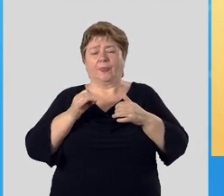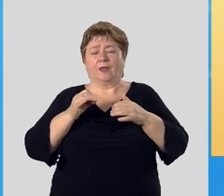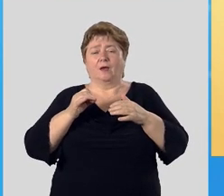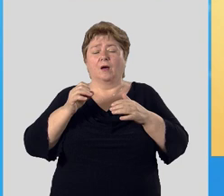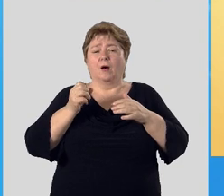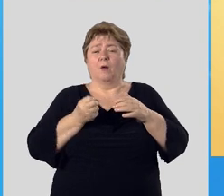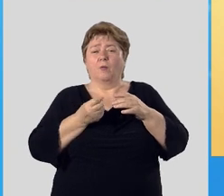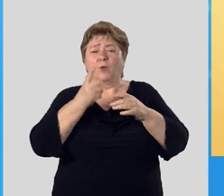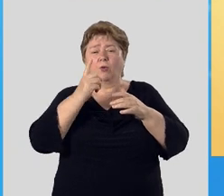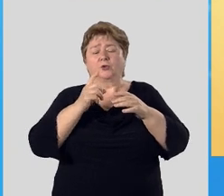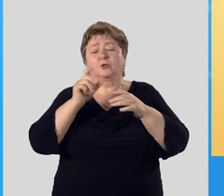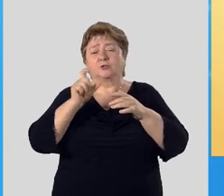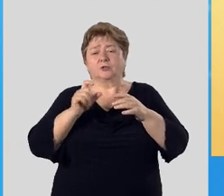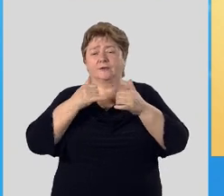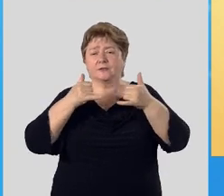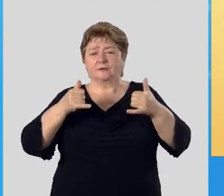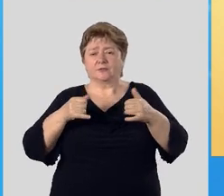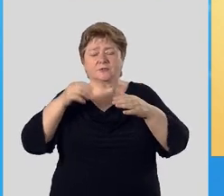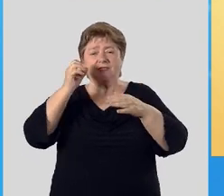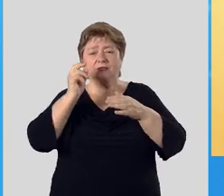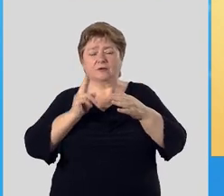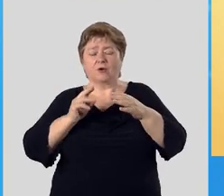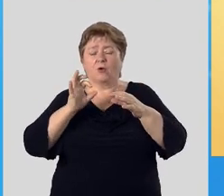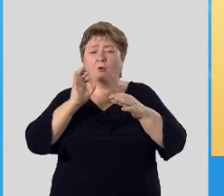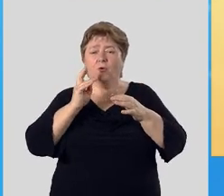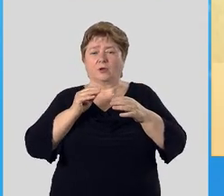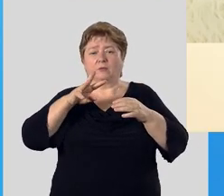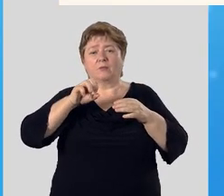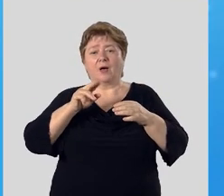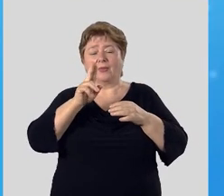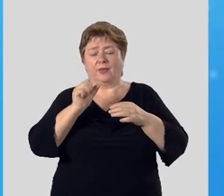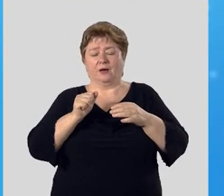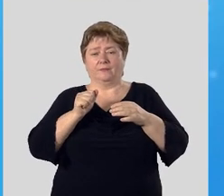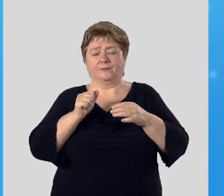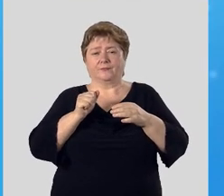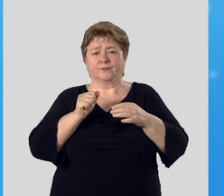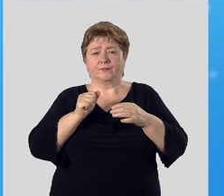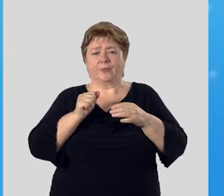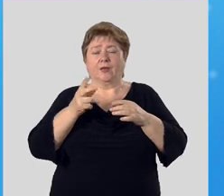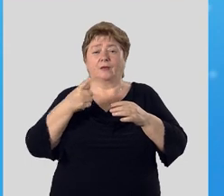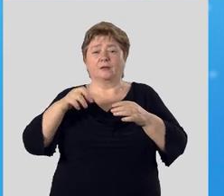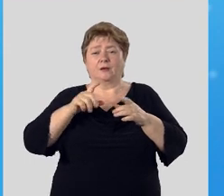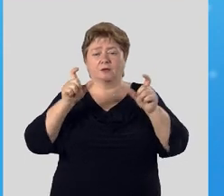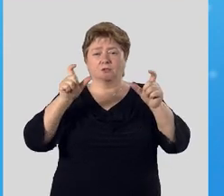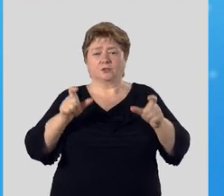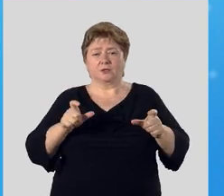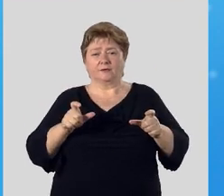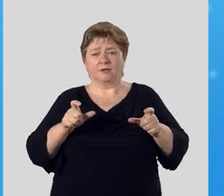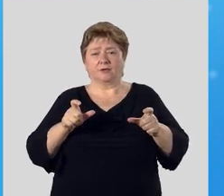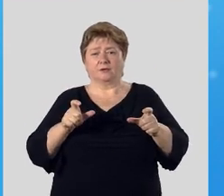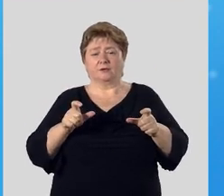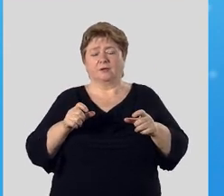плоть человека развивается специальном органе матки для человека